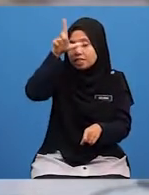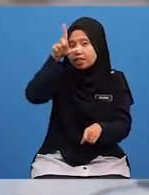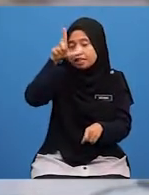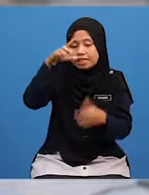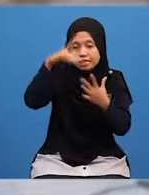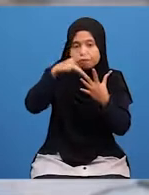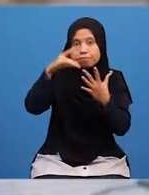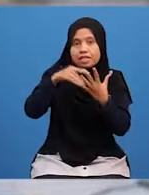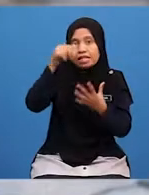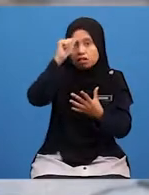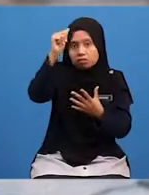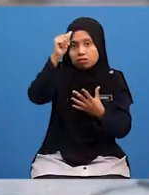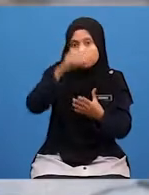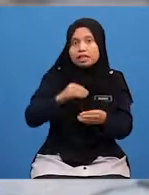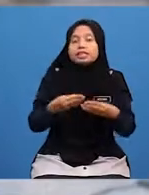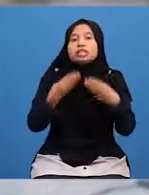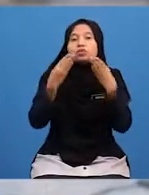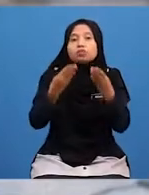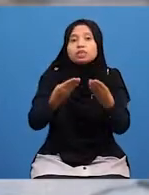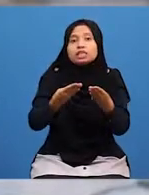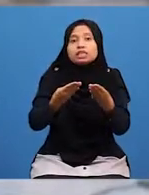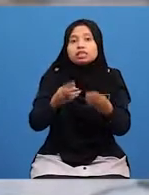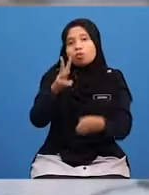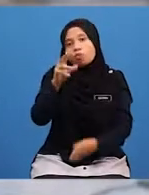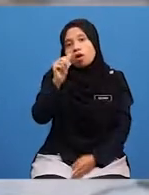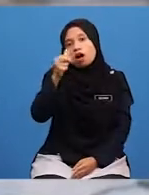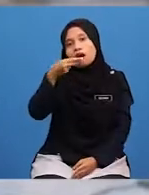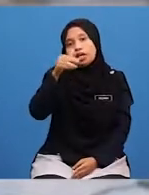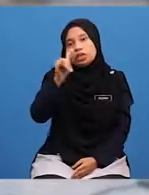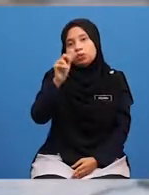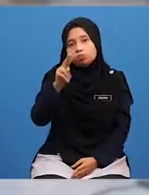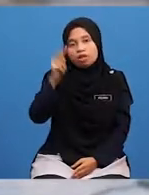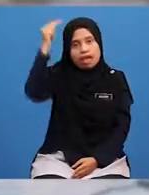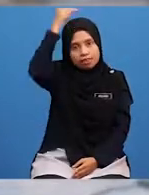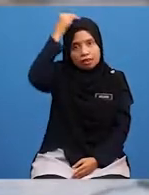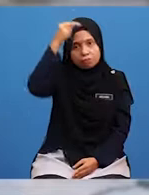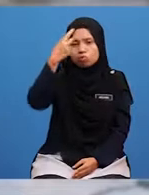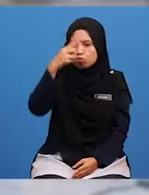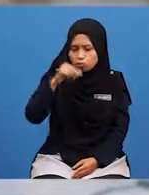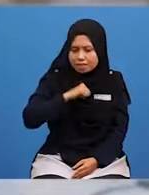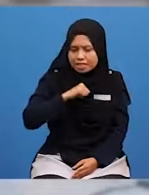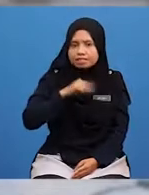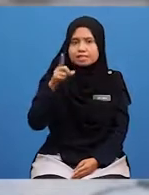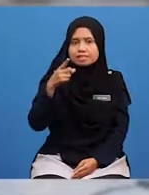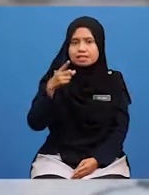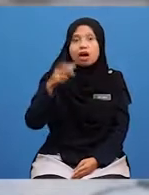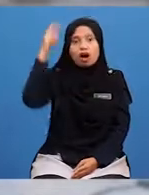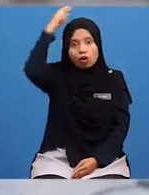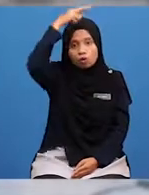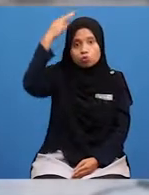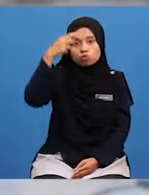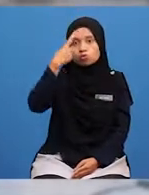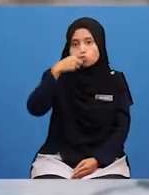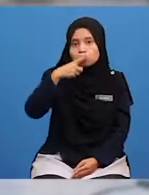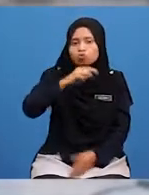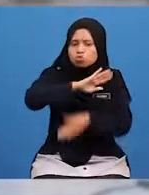pilihan Allah dan dikurniakan wahyu. Bezanya, Nabi hanya untuk dirinya sedangkan Rasul untuk